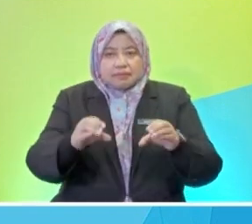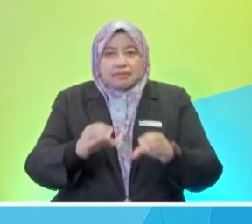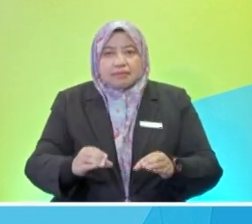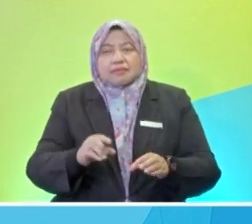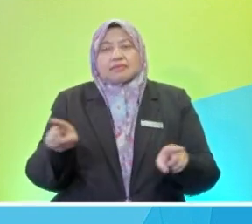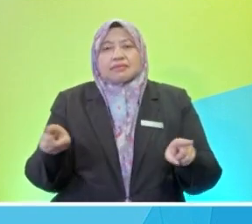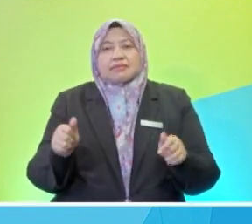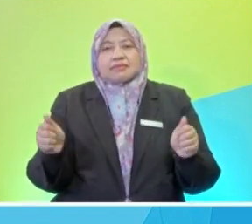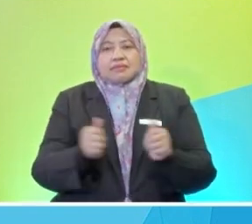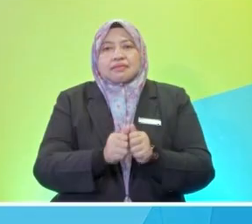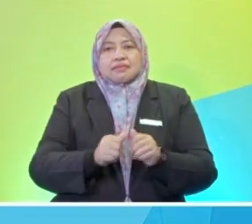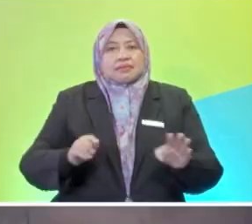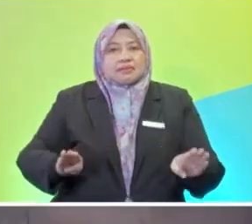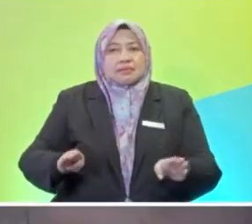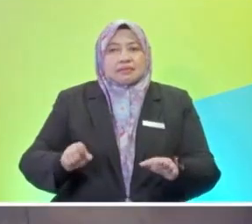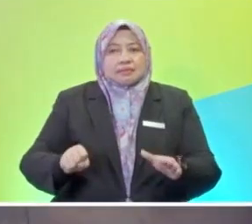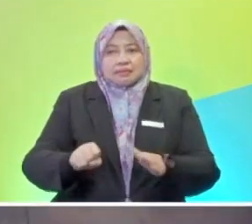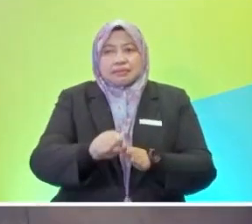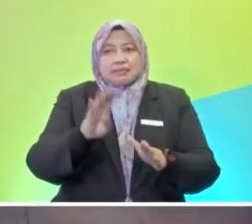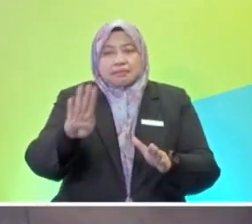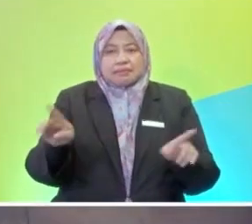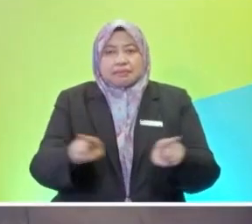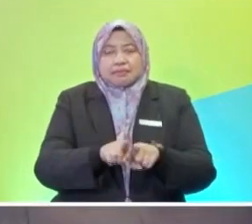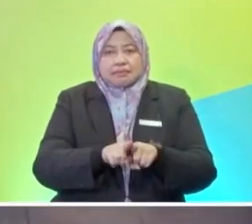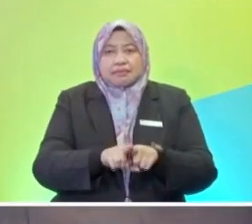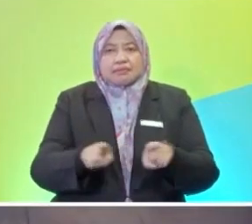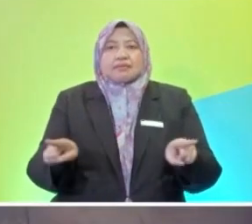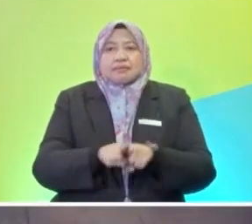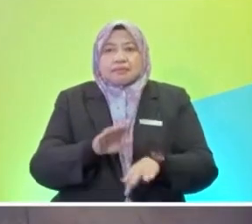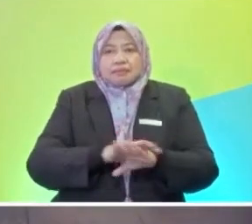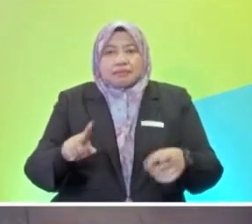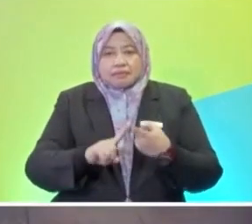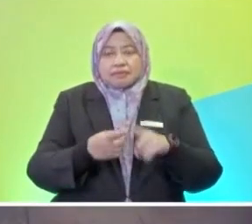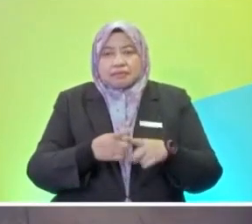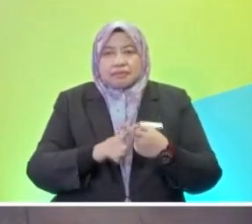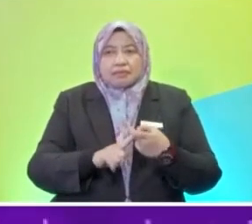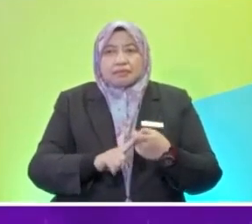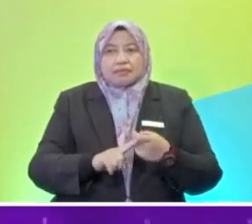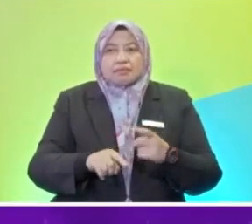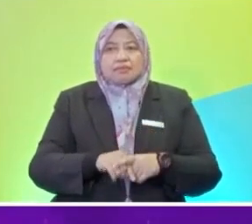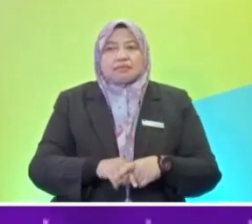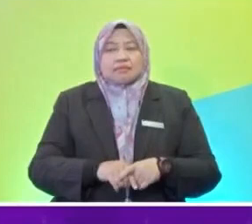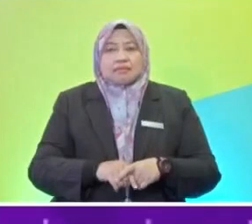dengan segi empat sama Hah sama tak kawan-kawan siapa nih coba Oke Arin